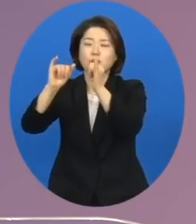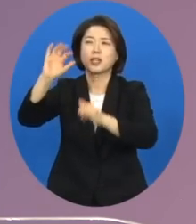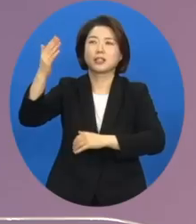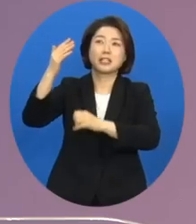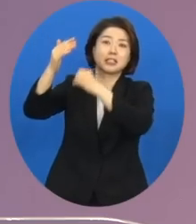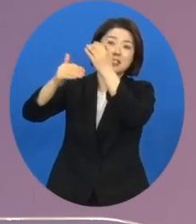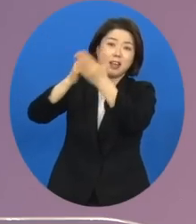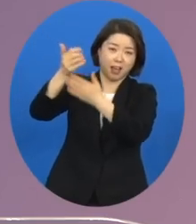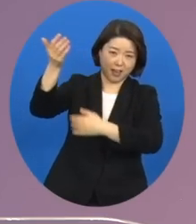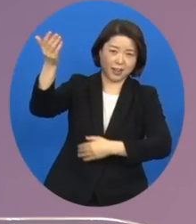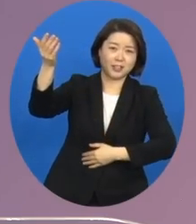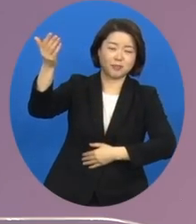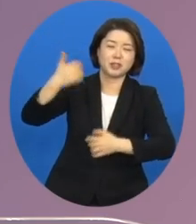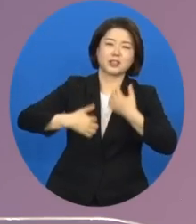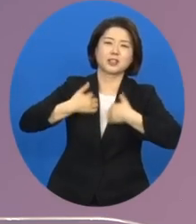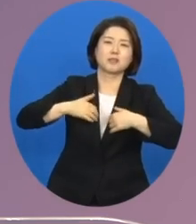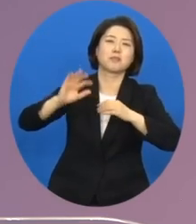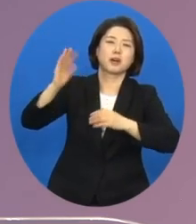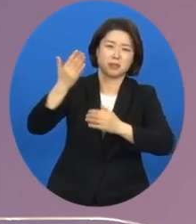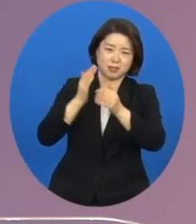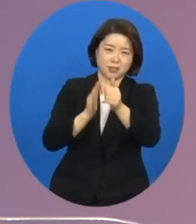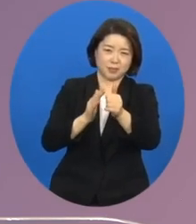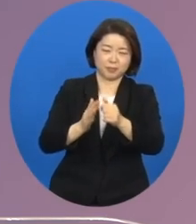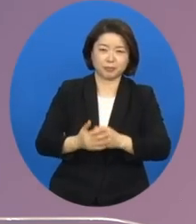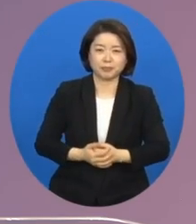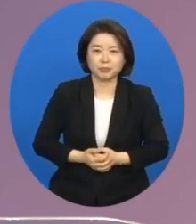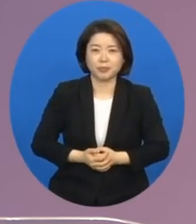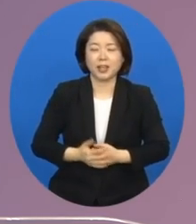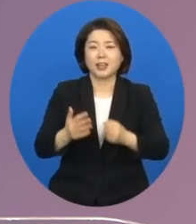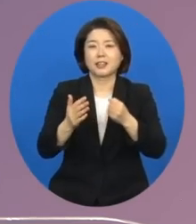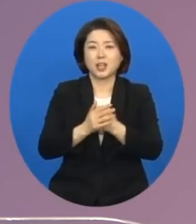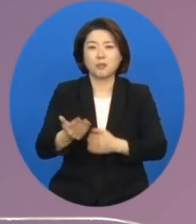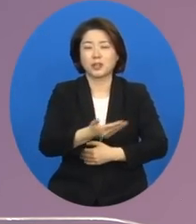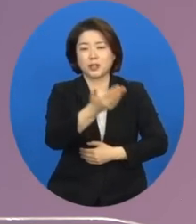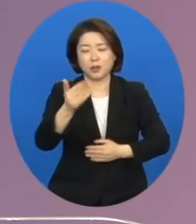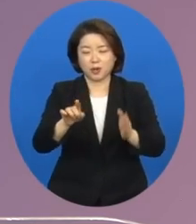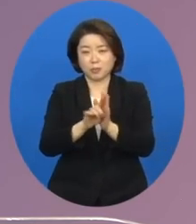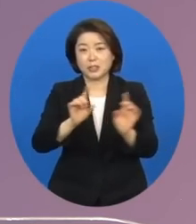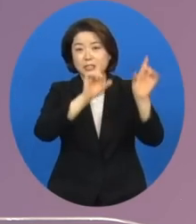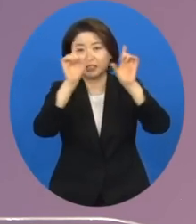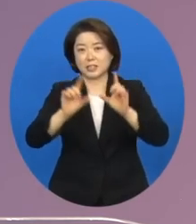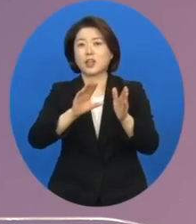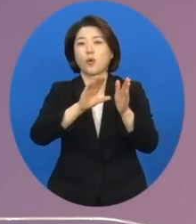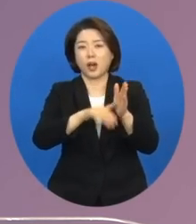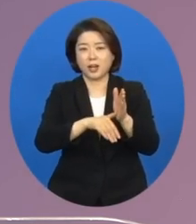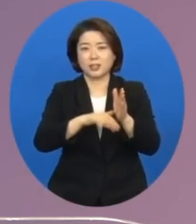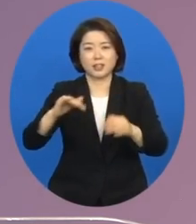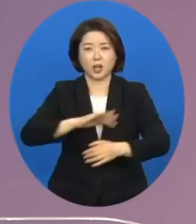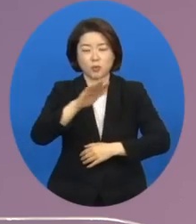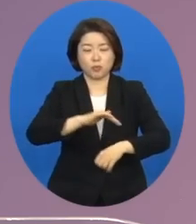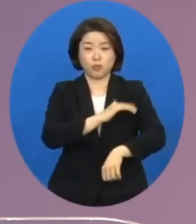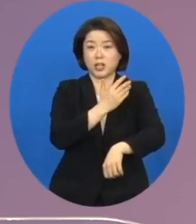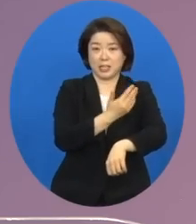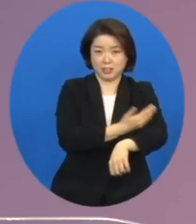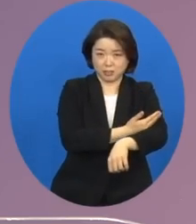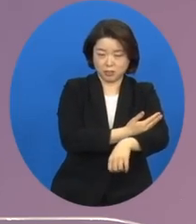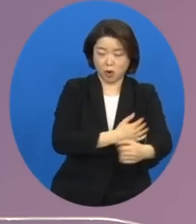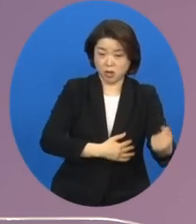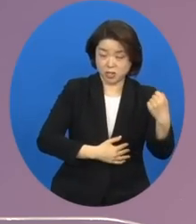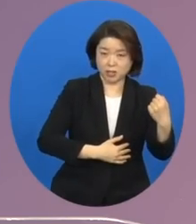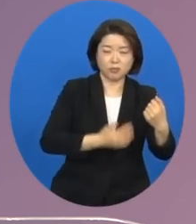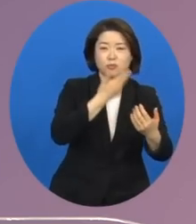하나님을 기뻐하는 겁니다 그렇기 때문에 여러분 신앙생활에 있어서 우리의 능력이 중요한 것이